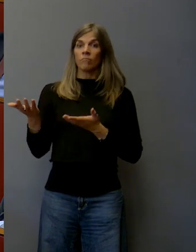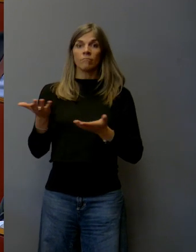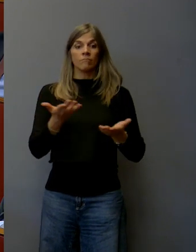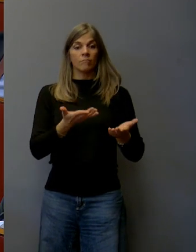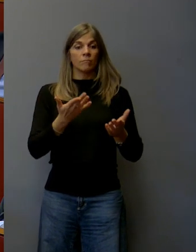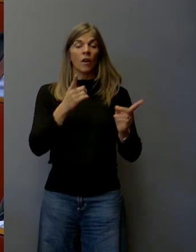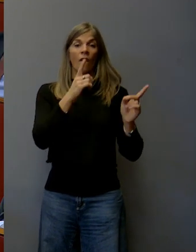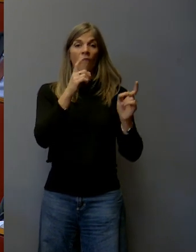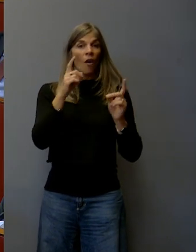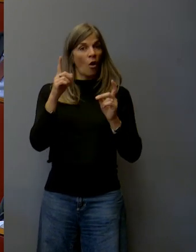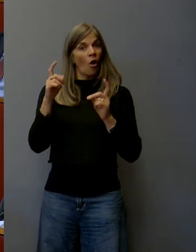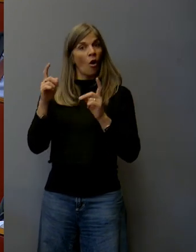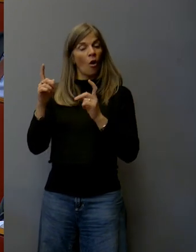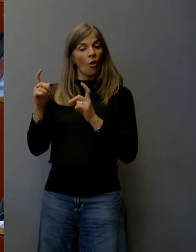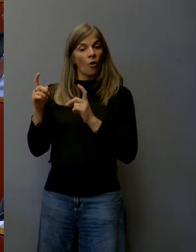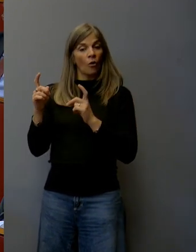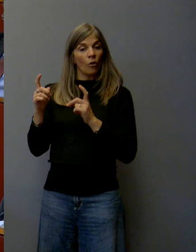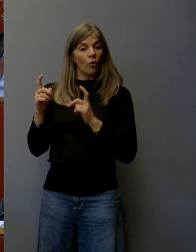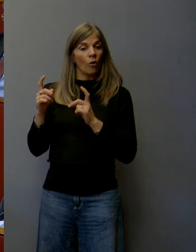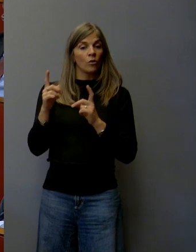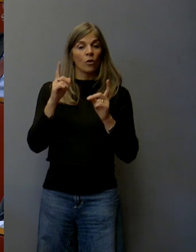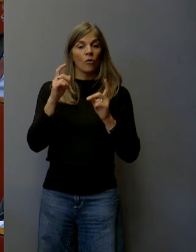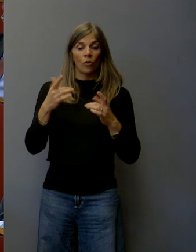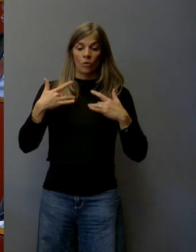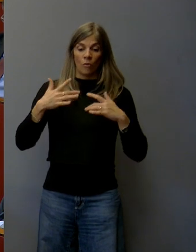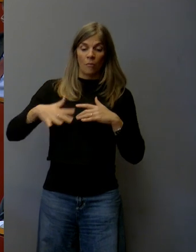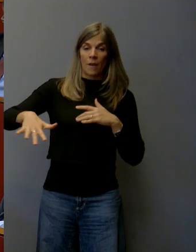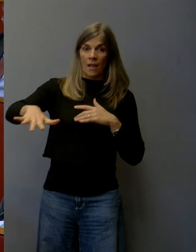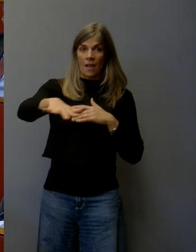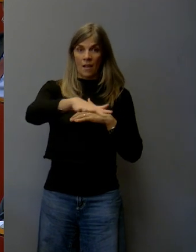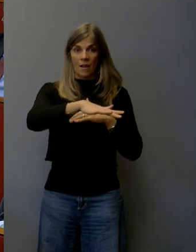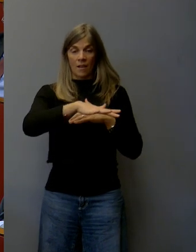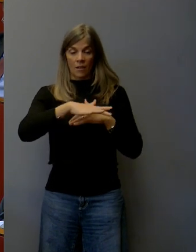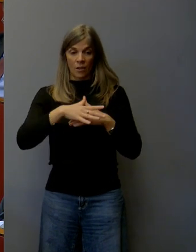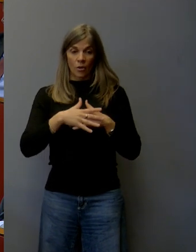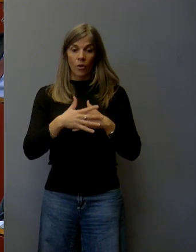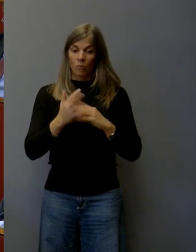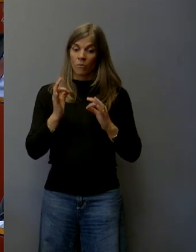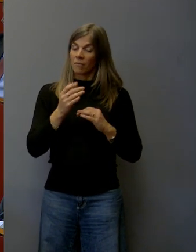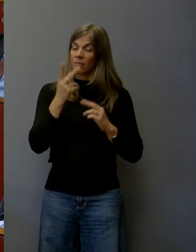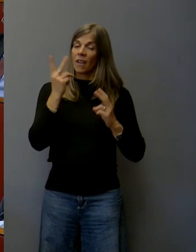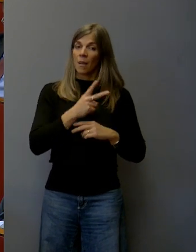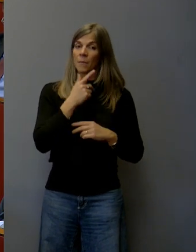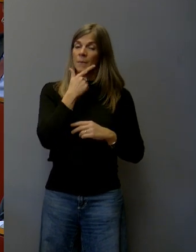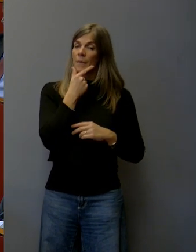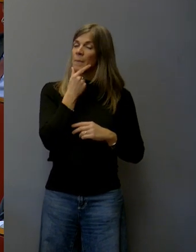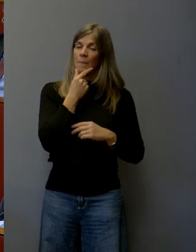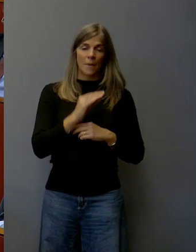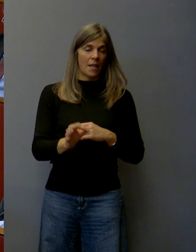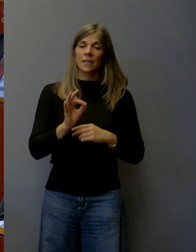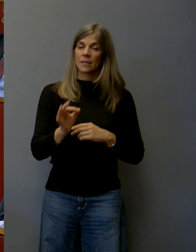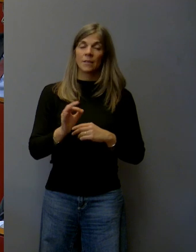delle foto degli affacci del parco di Villa Rosazza sul porto sono spettacolari assolutamente